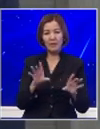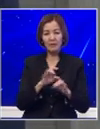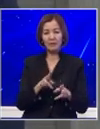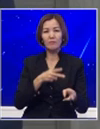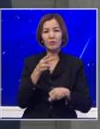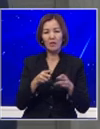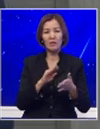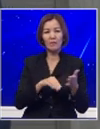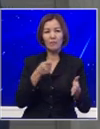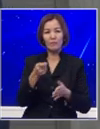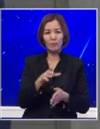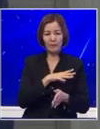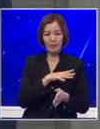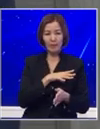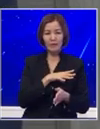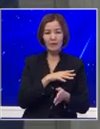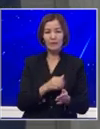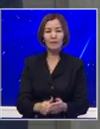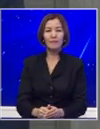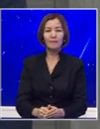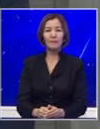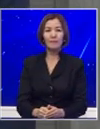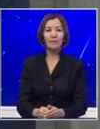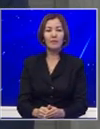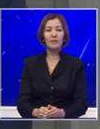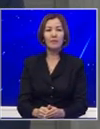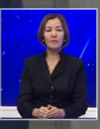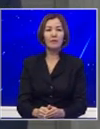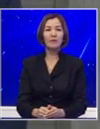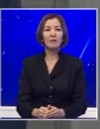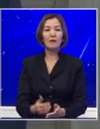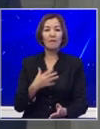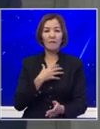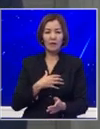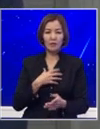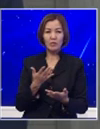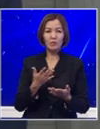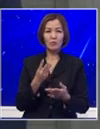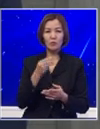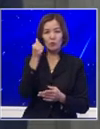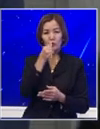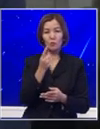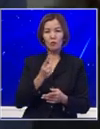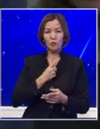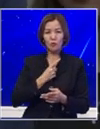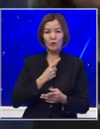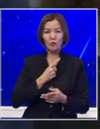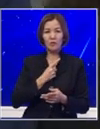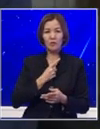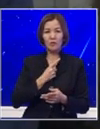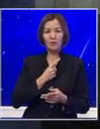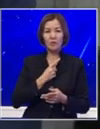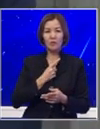әкімшілігі оны бірінші орынға алып еді. Міне 3 жыл болды пейзді